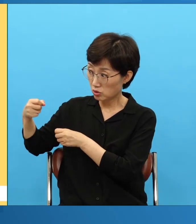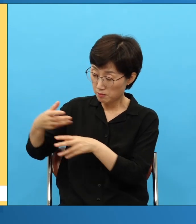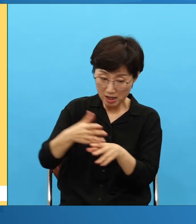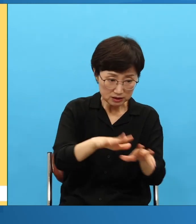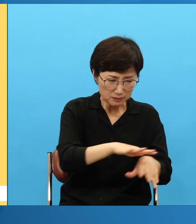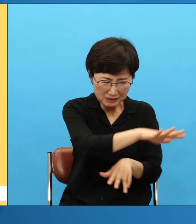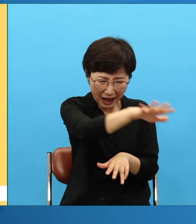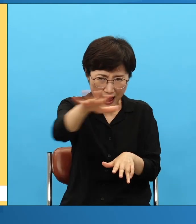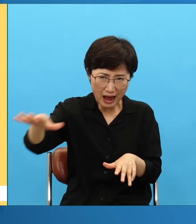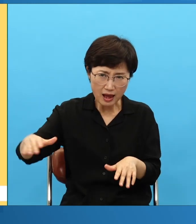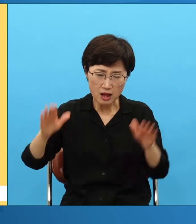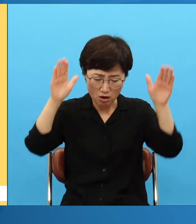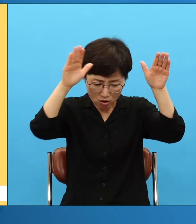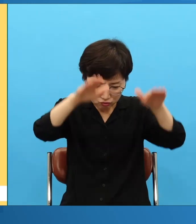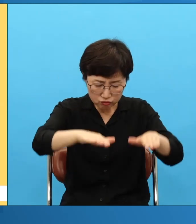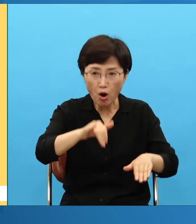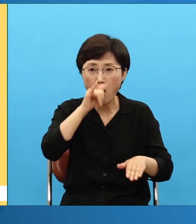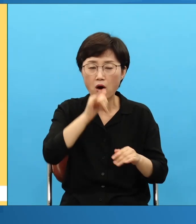종교가 되었어.